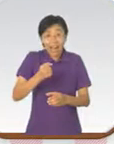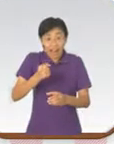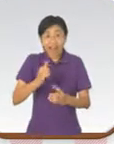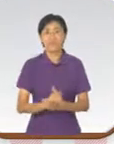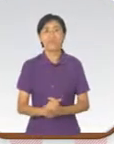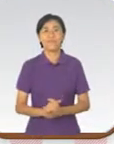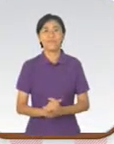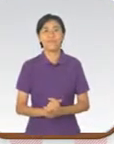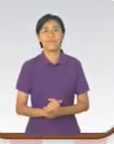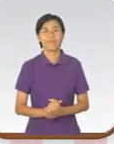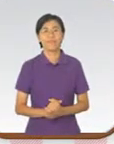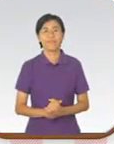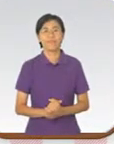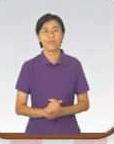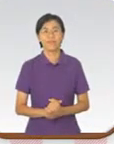ทำหัวสูงนะคะ